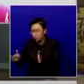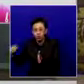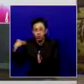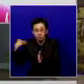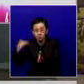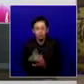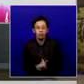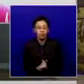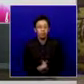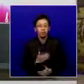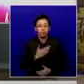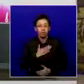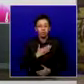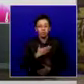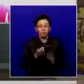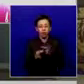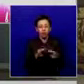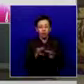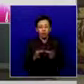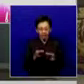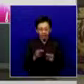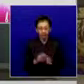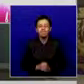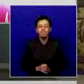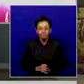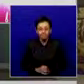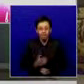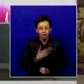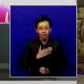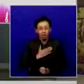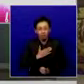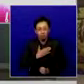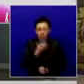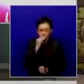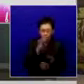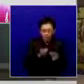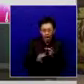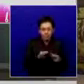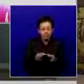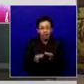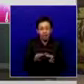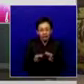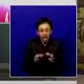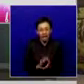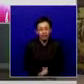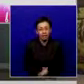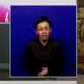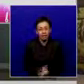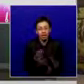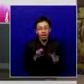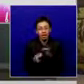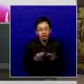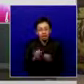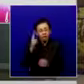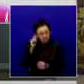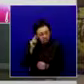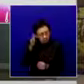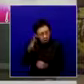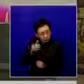มถือโอกาสนี้เรียนชี้แจงด้วยความเคารพนะครับไม่ได้มีเจตนาอย่างอื่นเลยเรียนชี้แจงว่าสิ่งที่กำลังจะเกิดขึ้นคืออะ